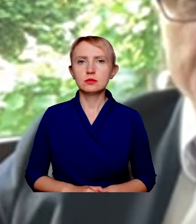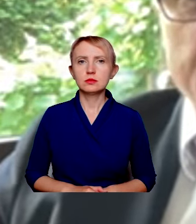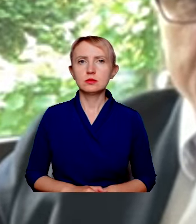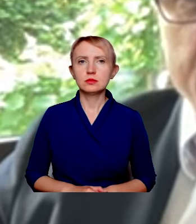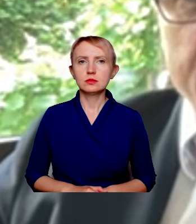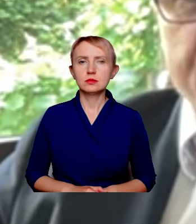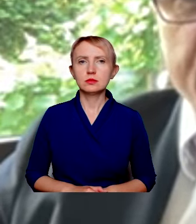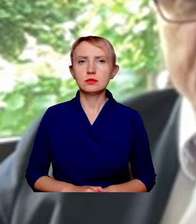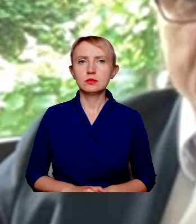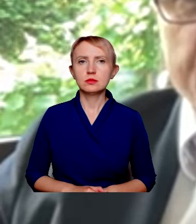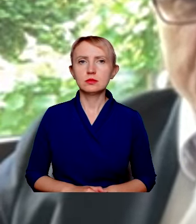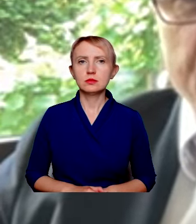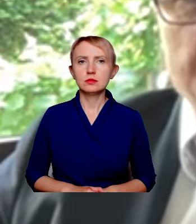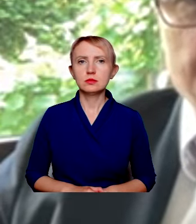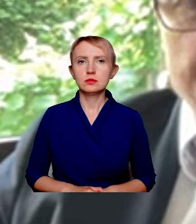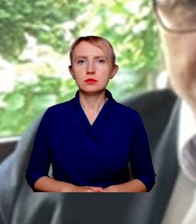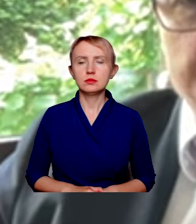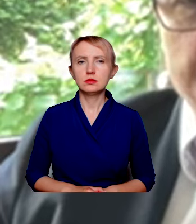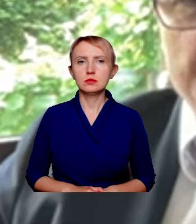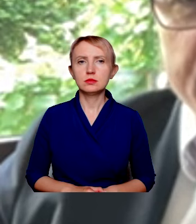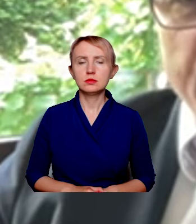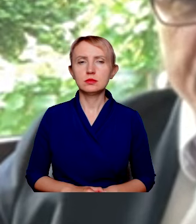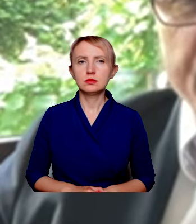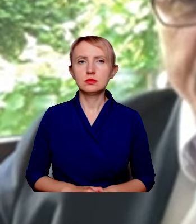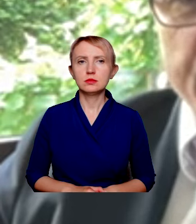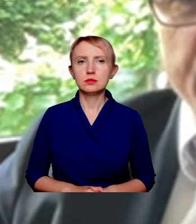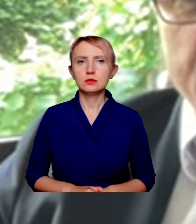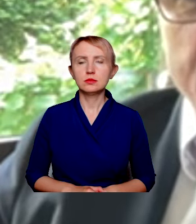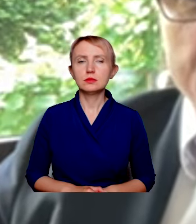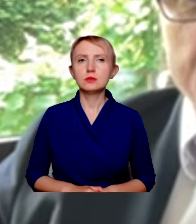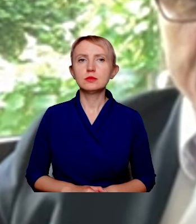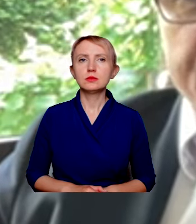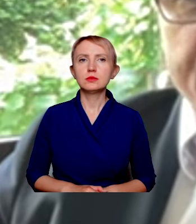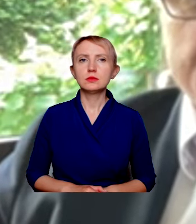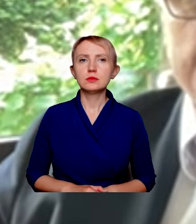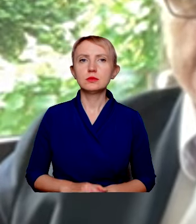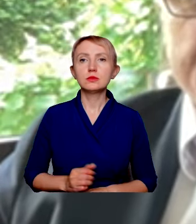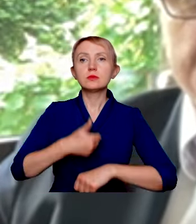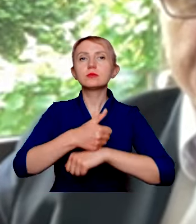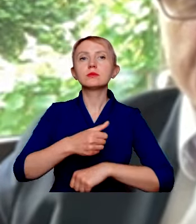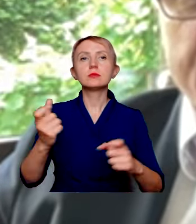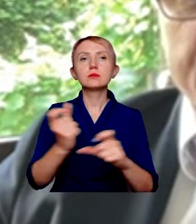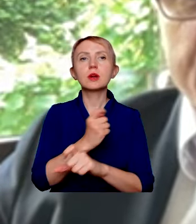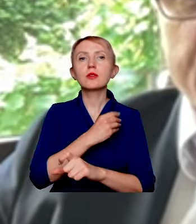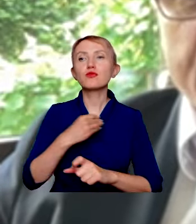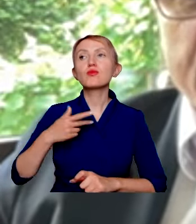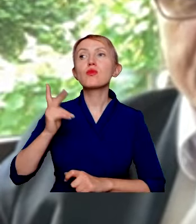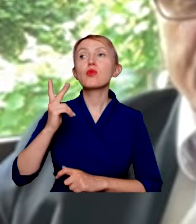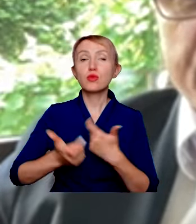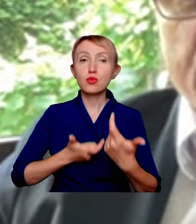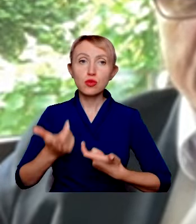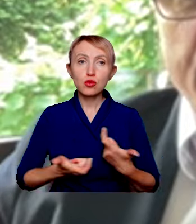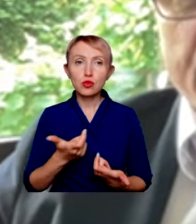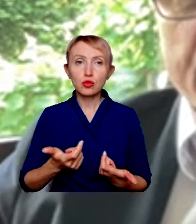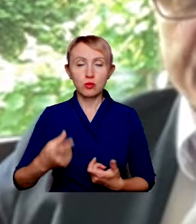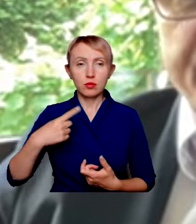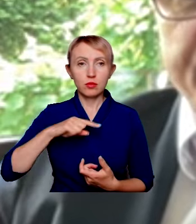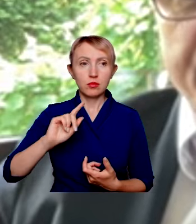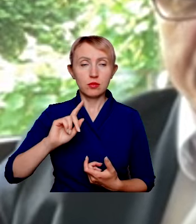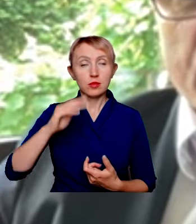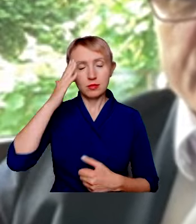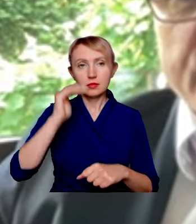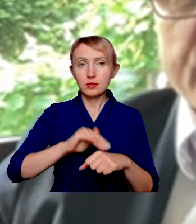dzisiaj przywództwo państwa polskiego. Bo zwracam uwagę, że do tego typu historii